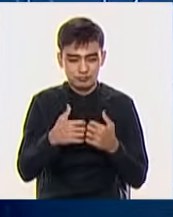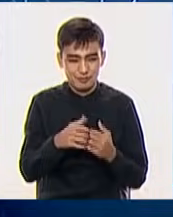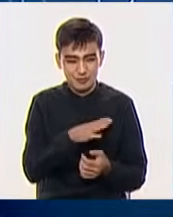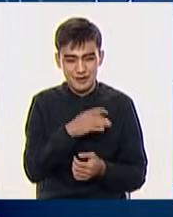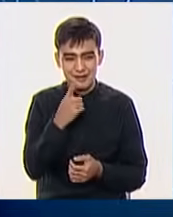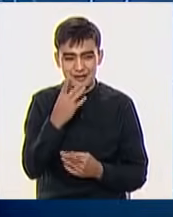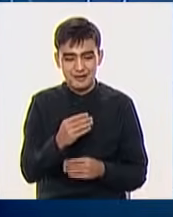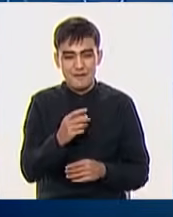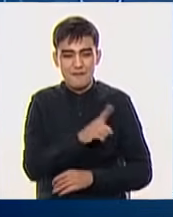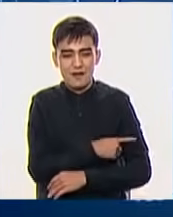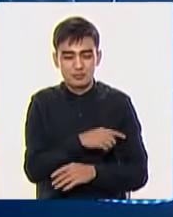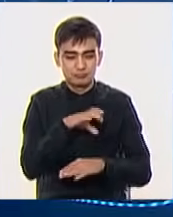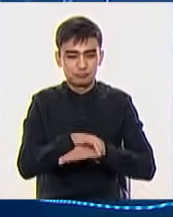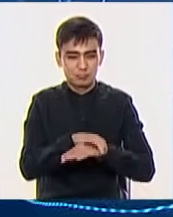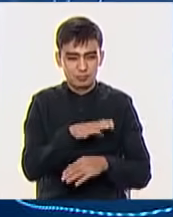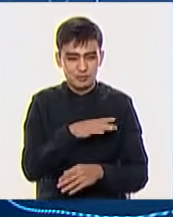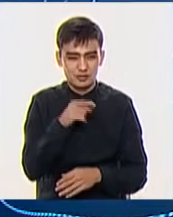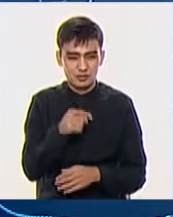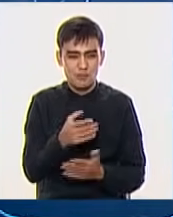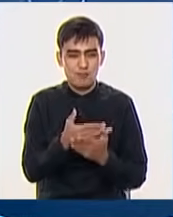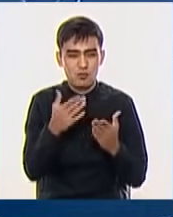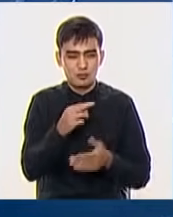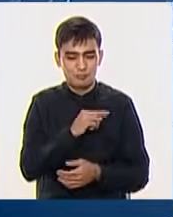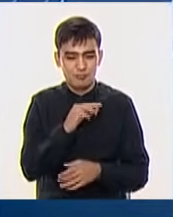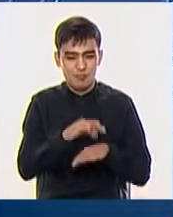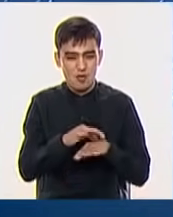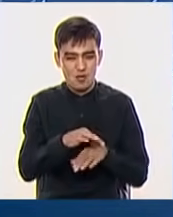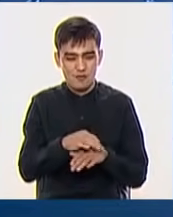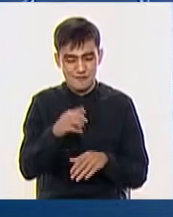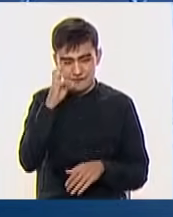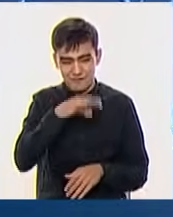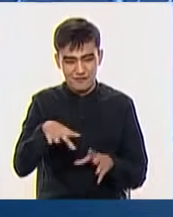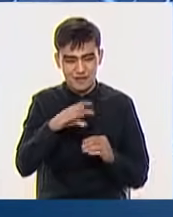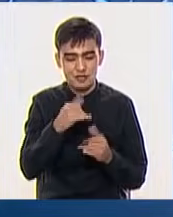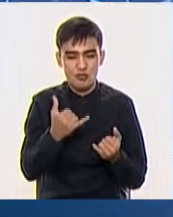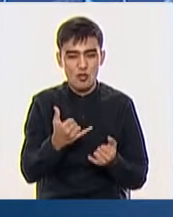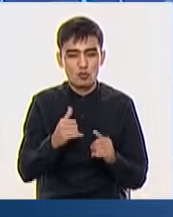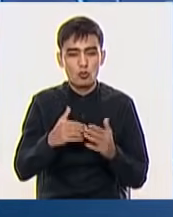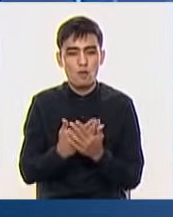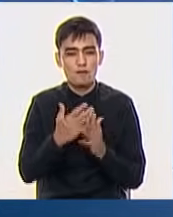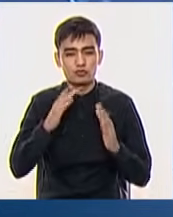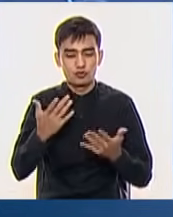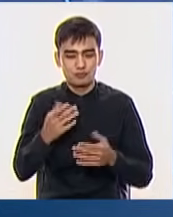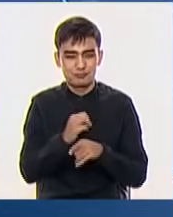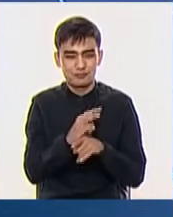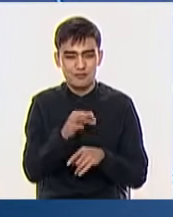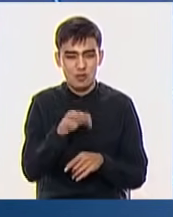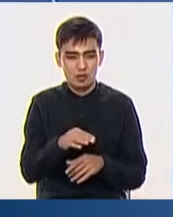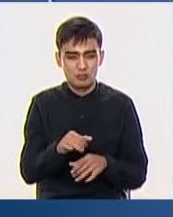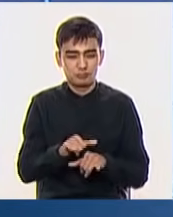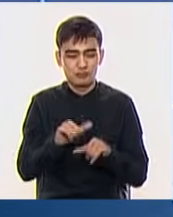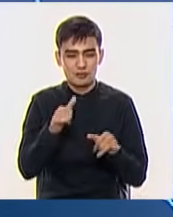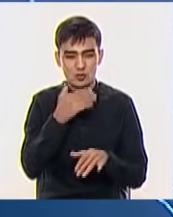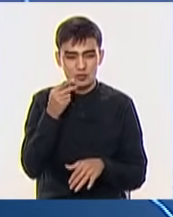неумолима. В день врачи регистрировали несколько тысяч заболевших по всей стране. Сегодня количество новых случаев заболевания коронавирусом не